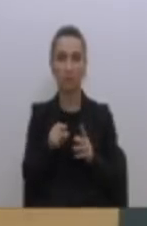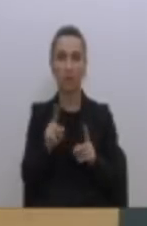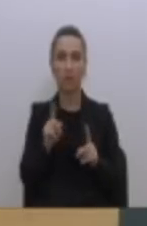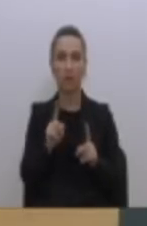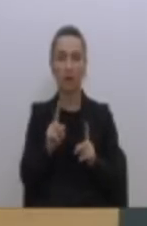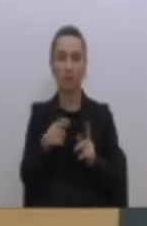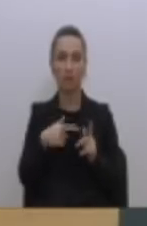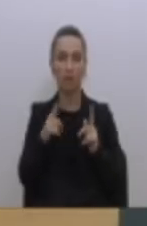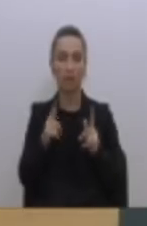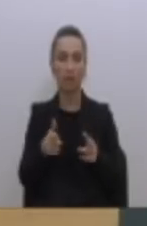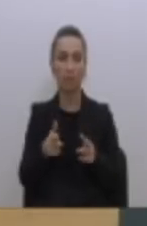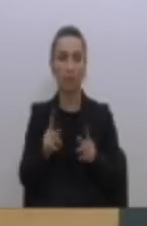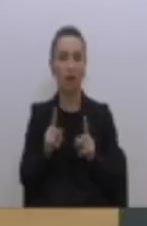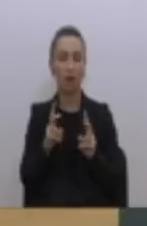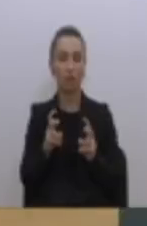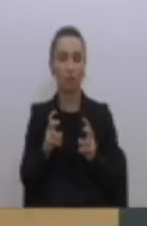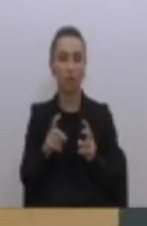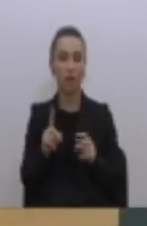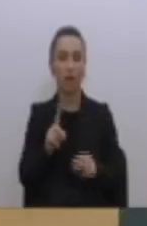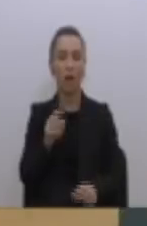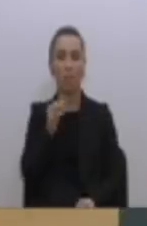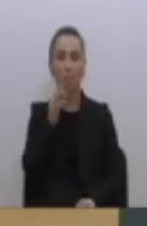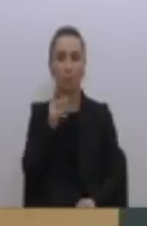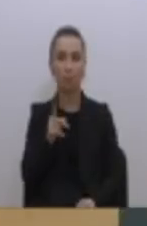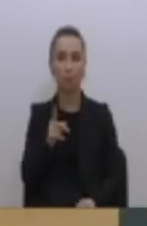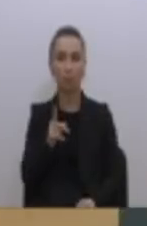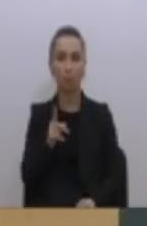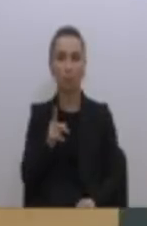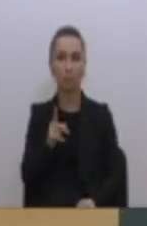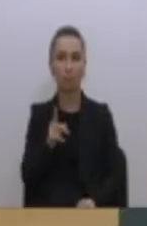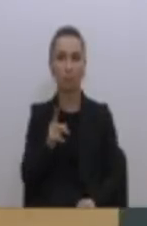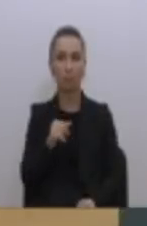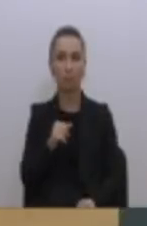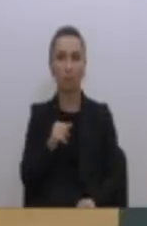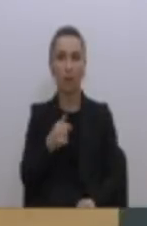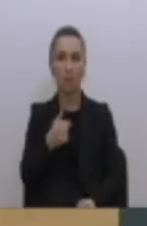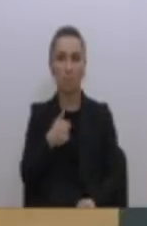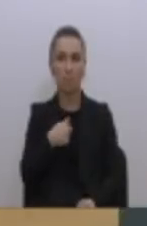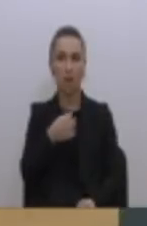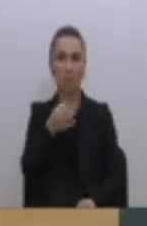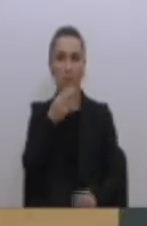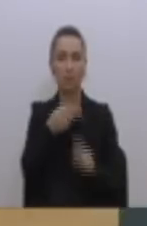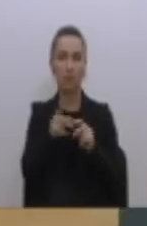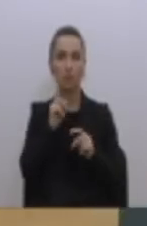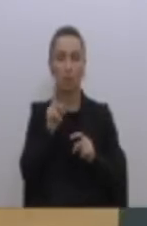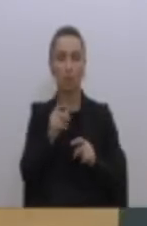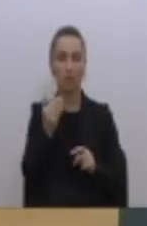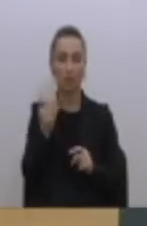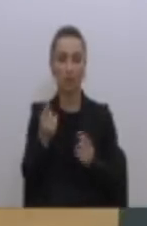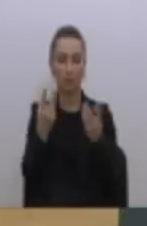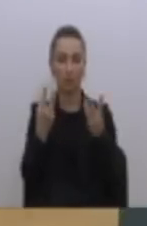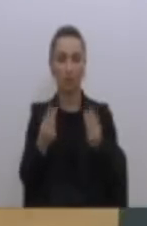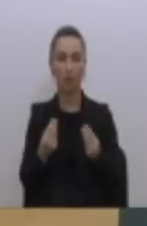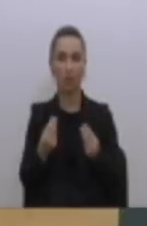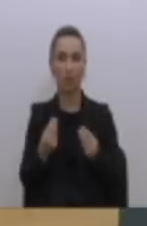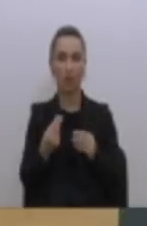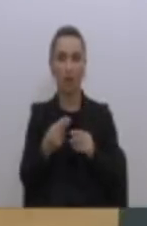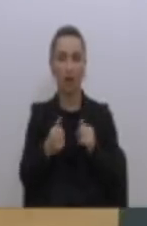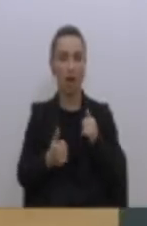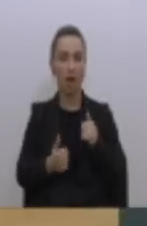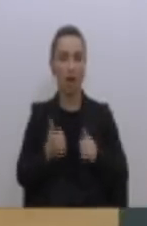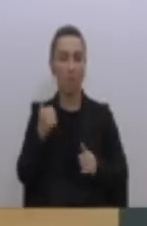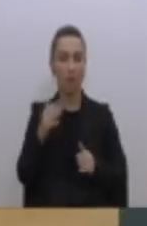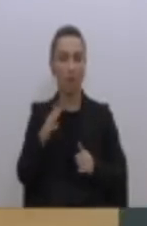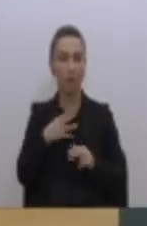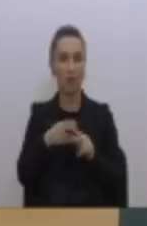რაში გეთახმებით და რა მომწონს. მე მომწონს ის, რომ თქვენ დღეს ამაყობდით